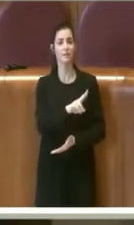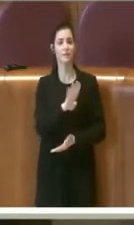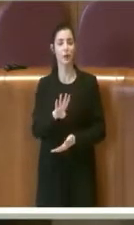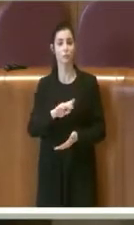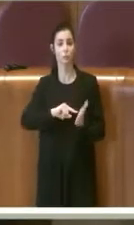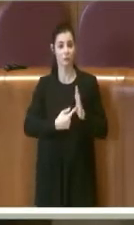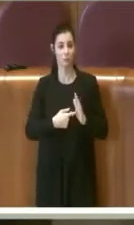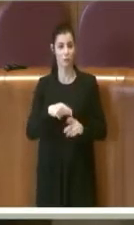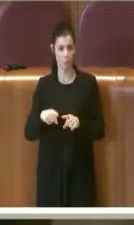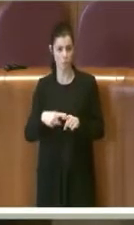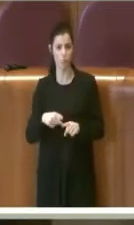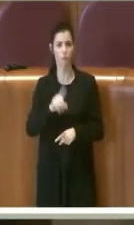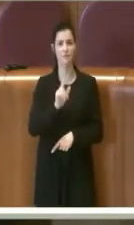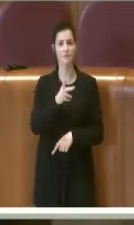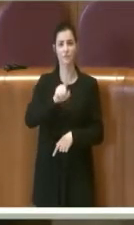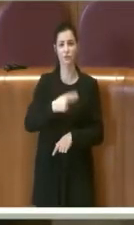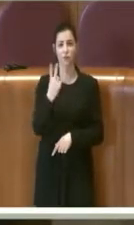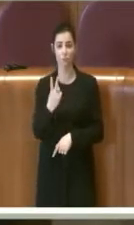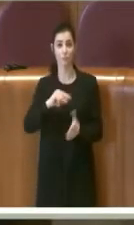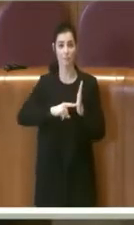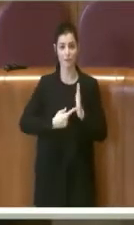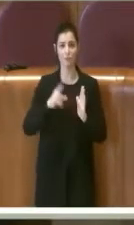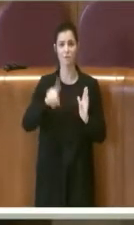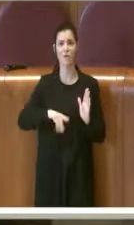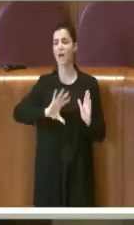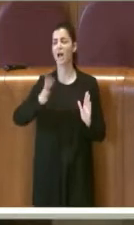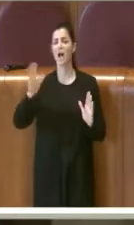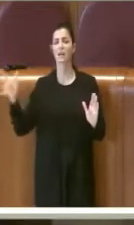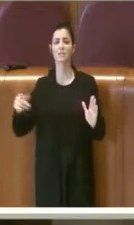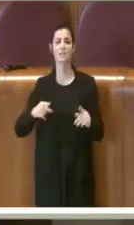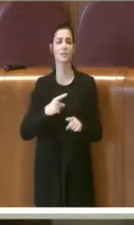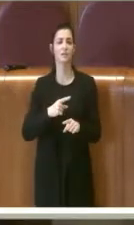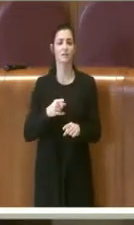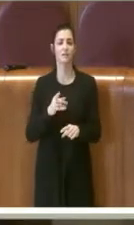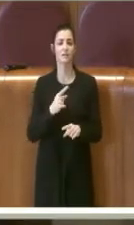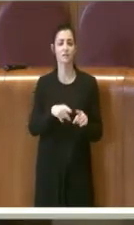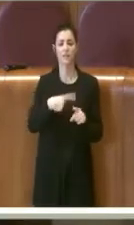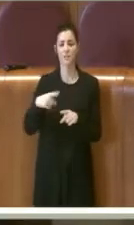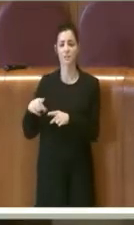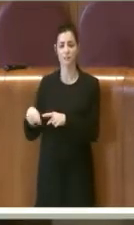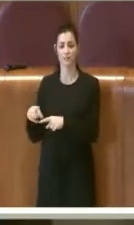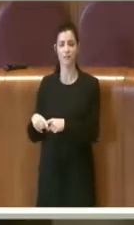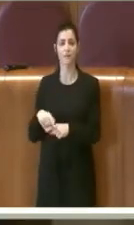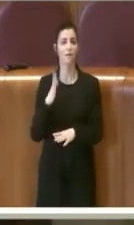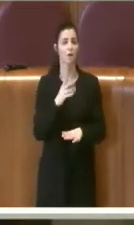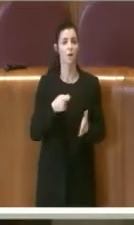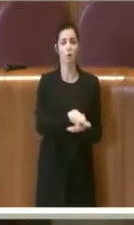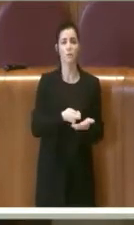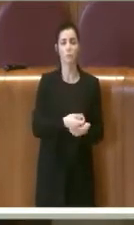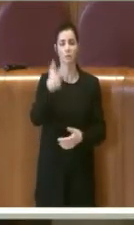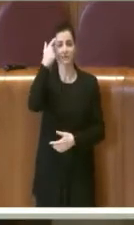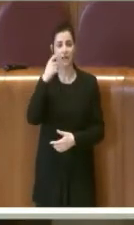mutuo e per 13,2 circa milioni per altri finanziamenti, quindi abbiamo contributo Stato, Regioni e